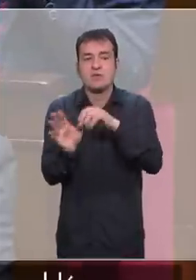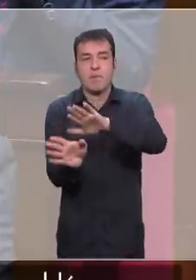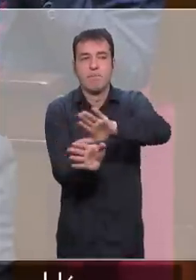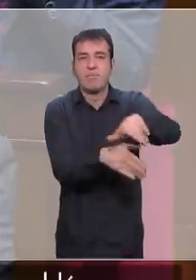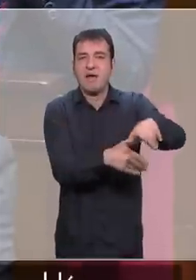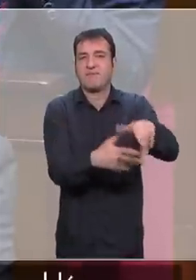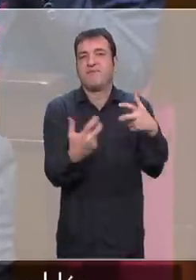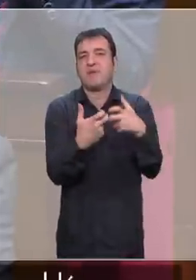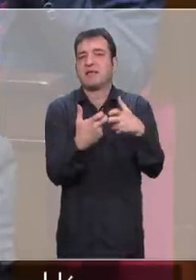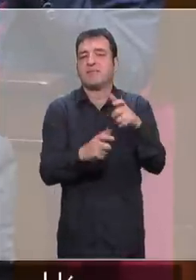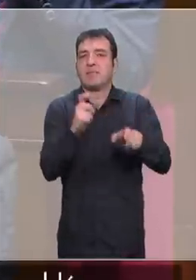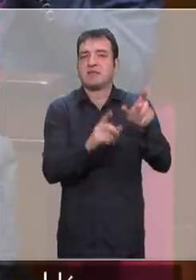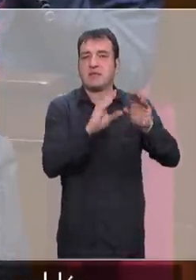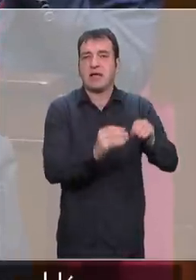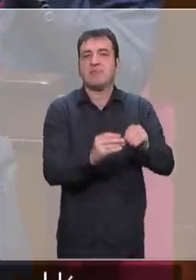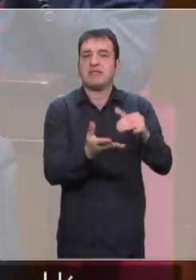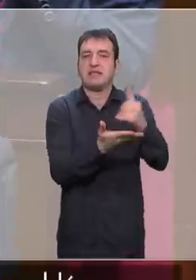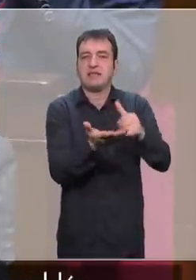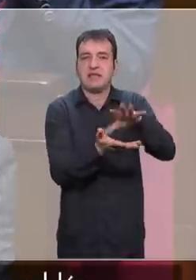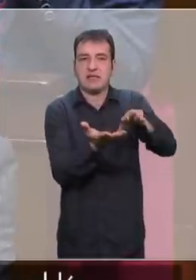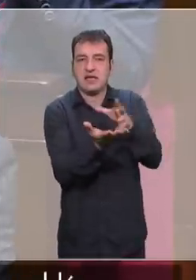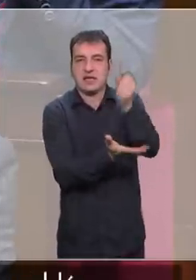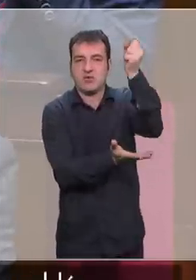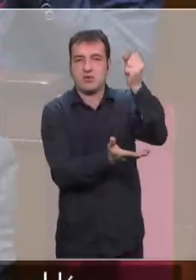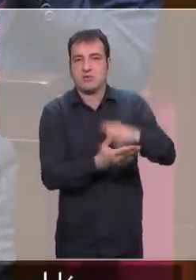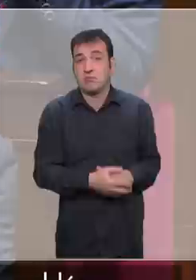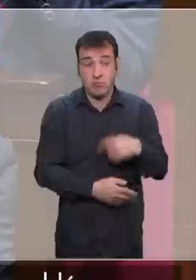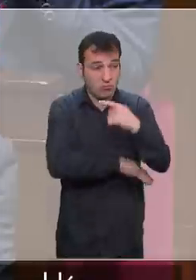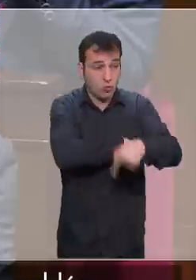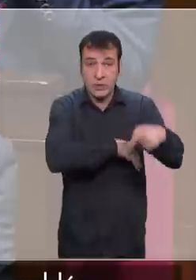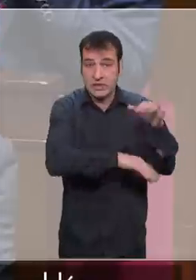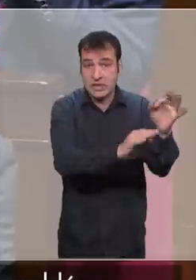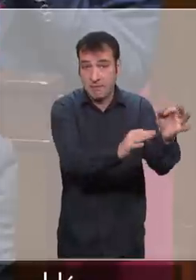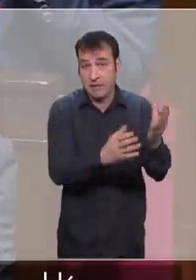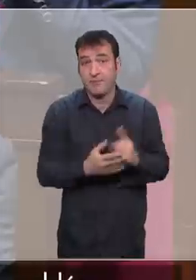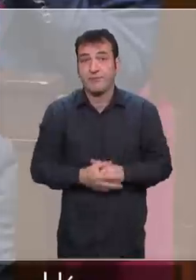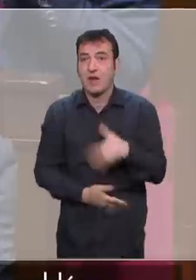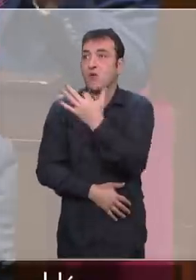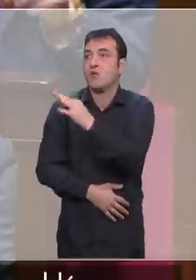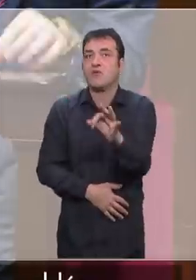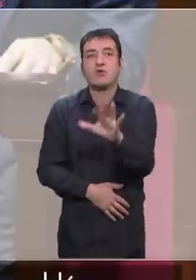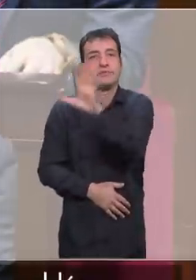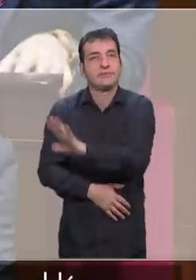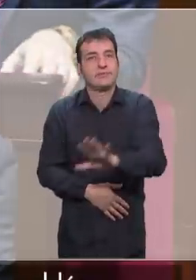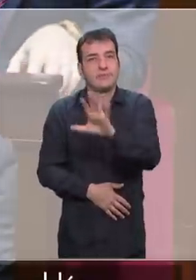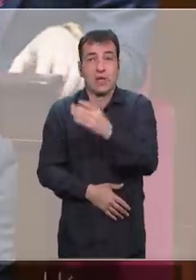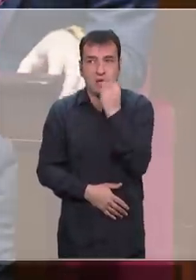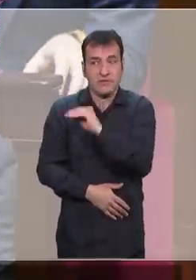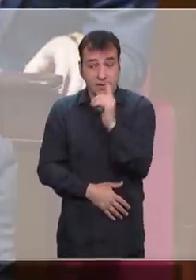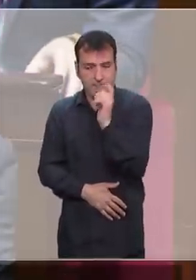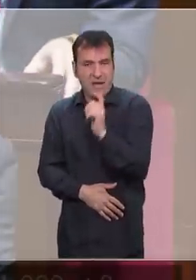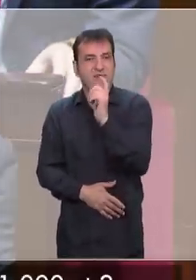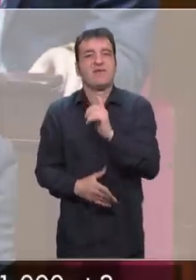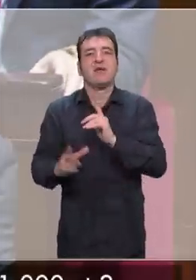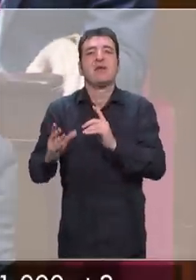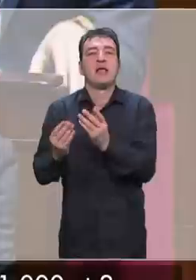les habitants de La Réunion, où ce bouclier ne s'applique pas. En France continentale, alors que l'hiver débute, les habitants de 17